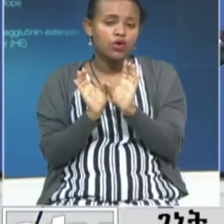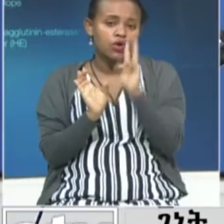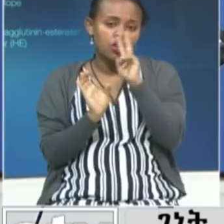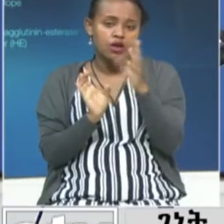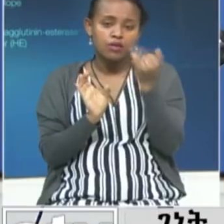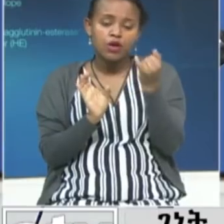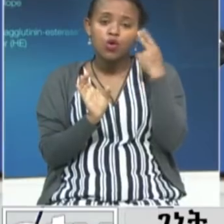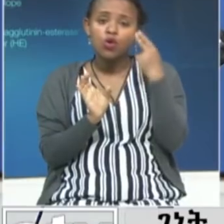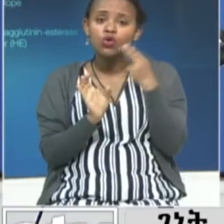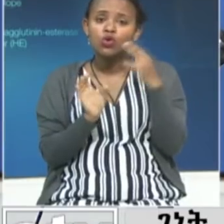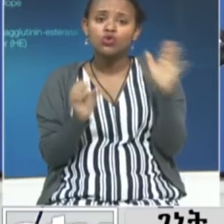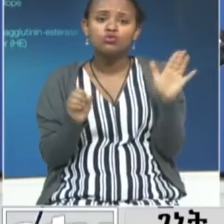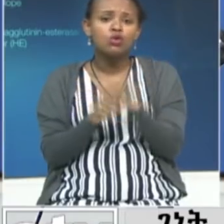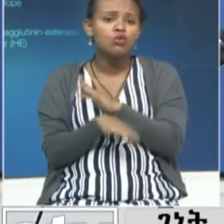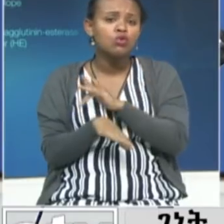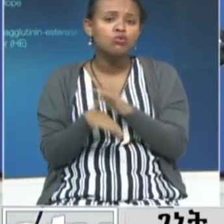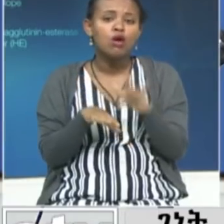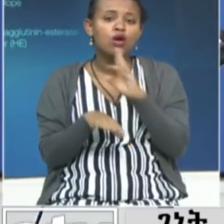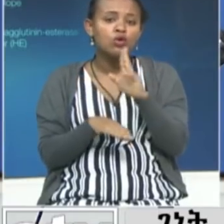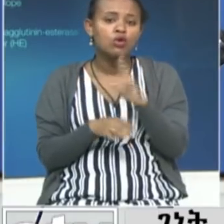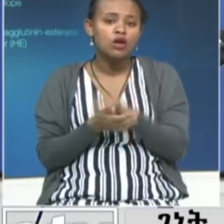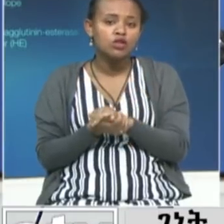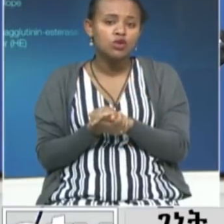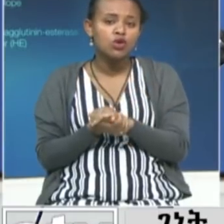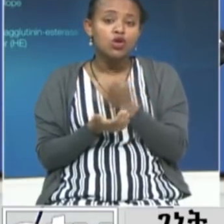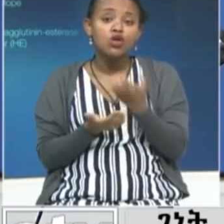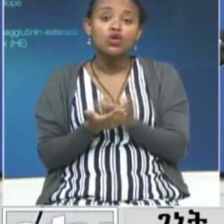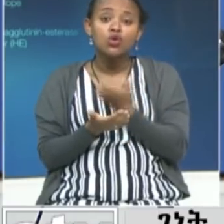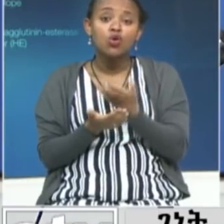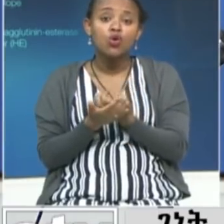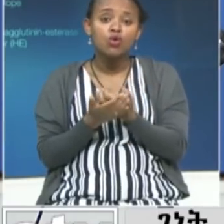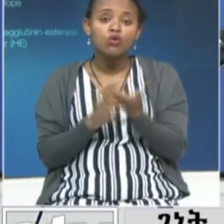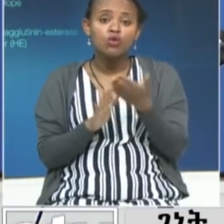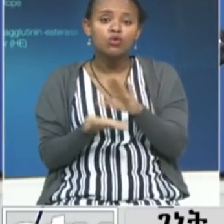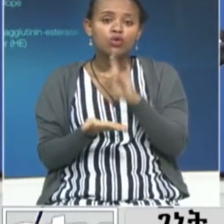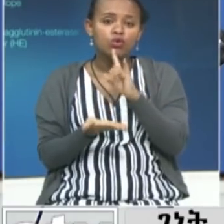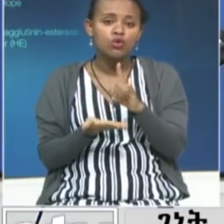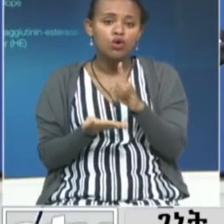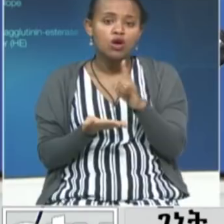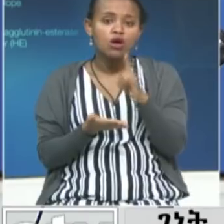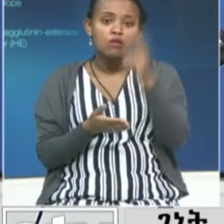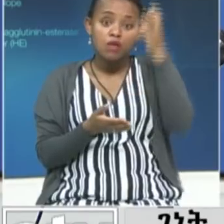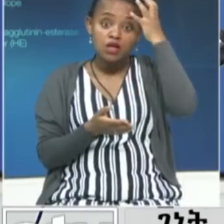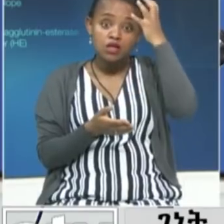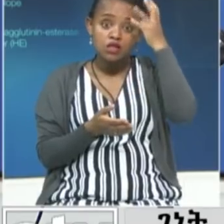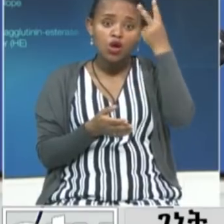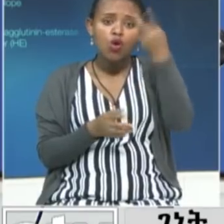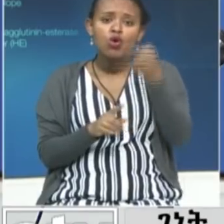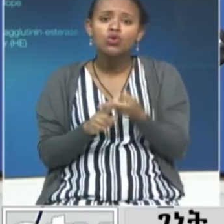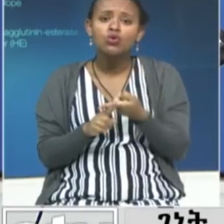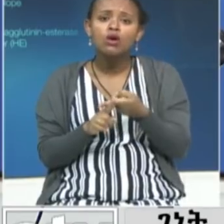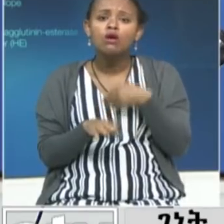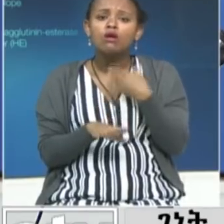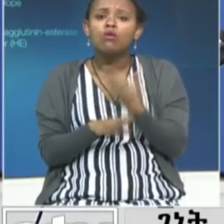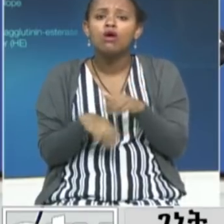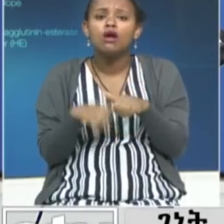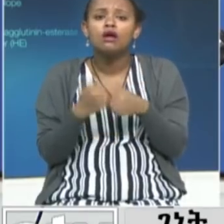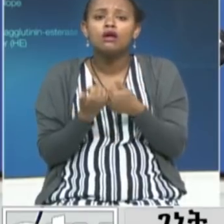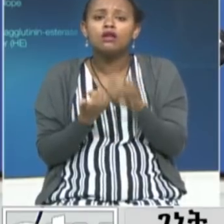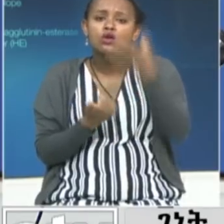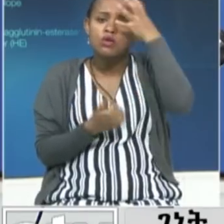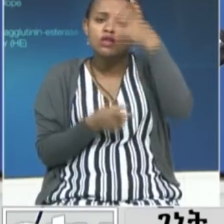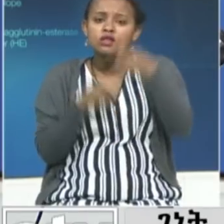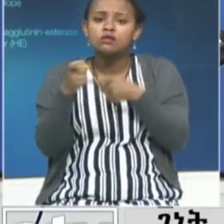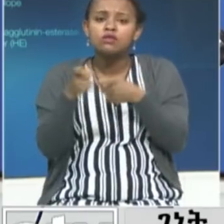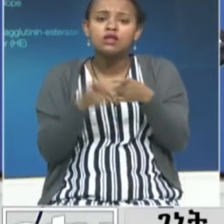እና ሆቴል በሙሉ ባዶ ናቸው። ኢኮኖሚው በጣም እየደቀ ነው። መንግስት ከሁለት ወር በኋላ ህዝቡን እንዴት ሊያስተዳድር ነው?